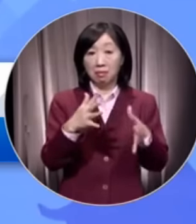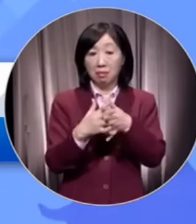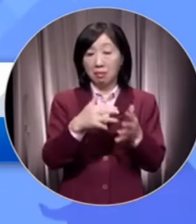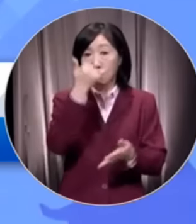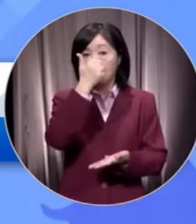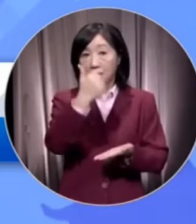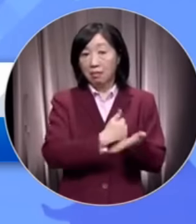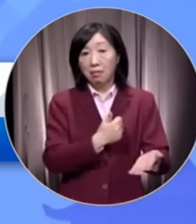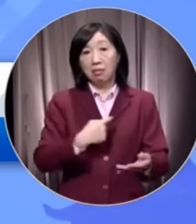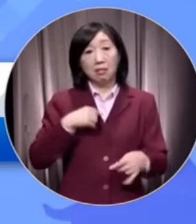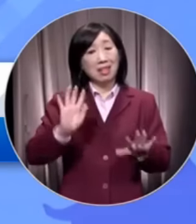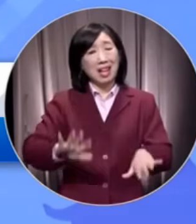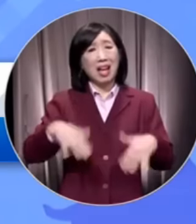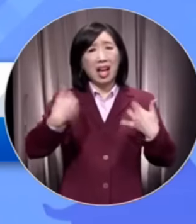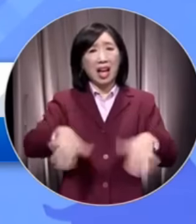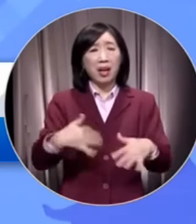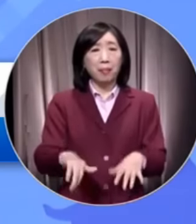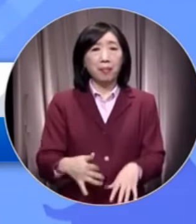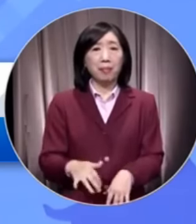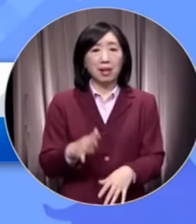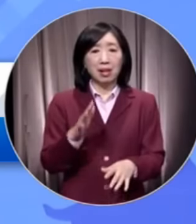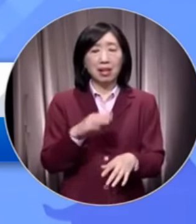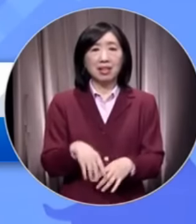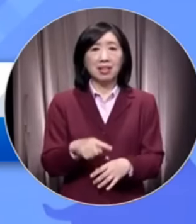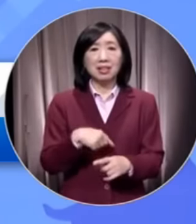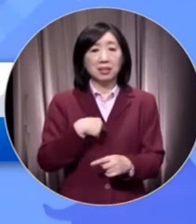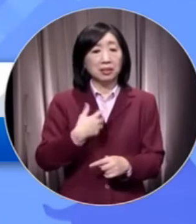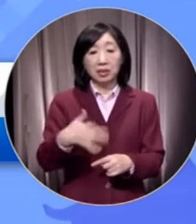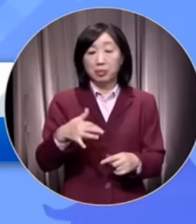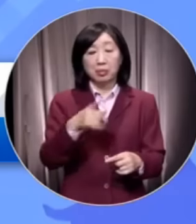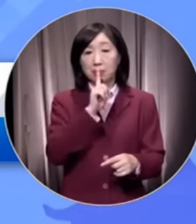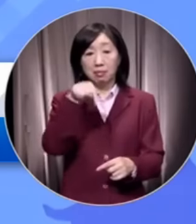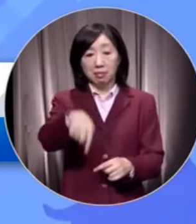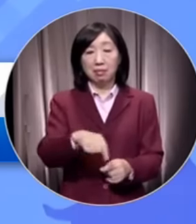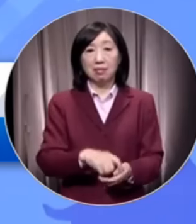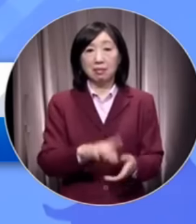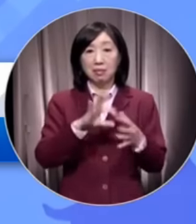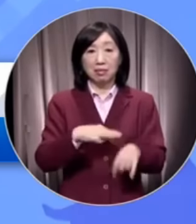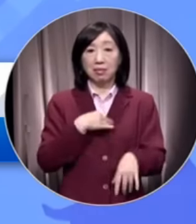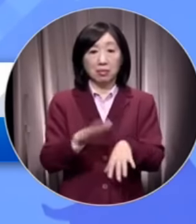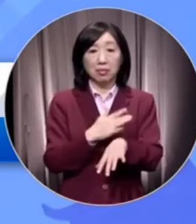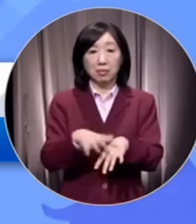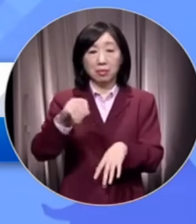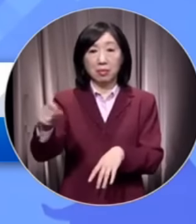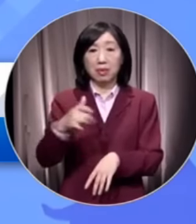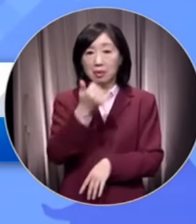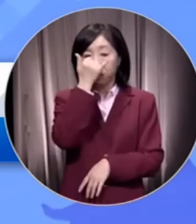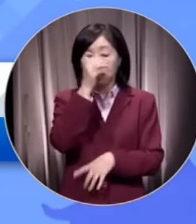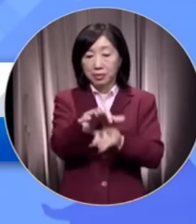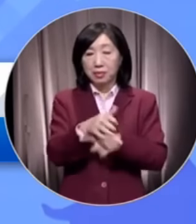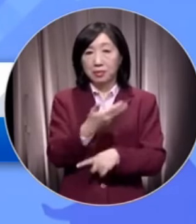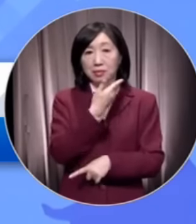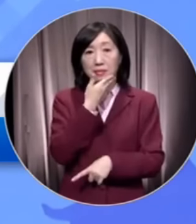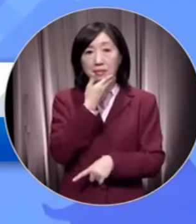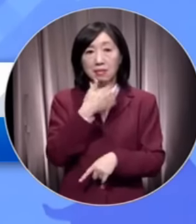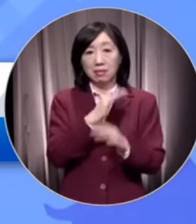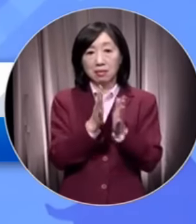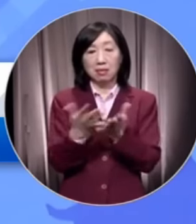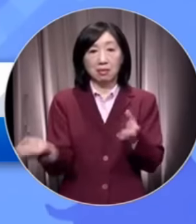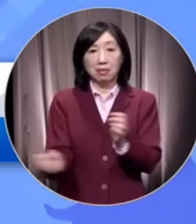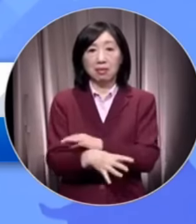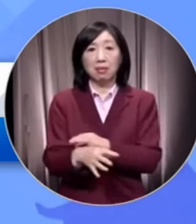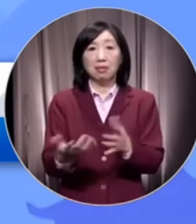在要不要开放都言之过早。我要再说一遍，我绝对不会牺牲猪农的利益，而且我会更积极的提